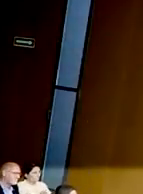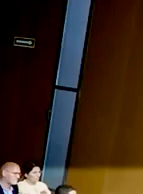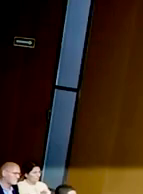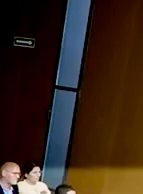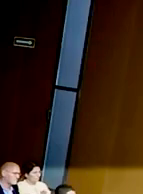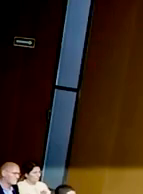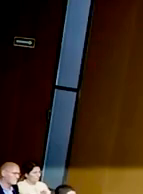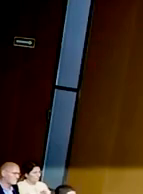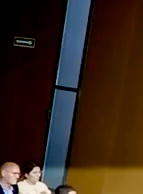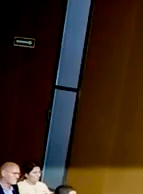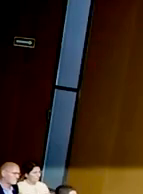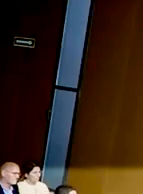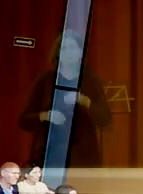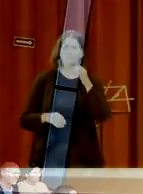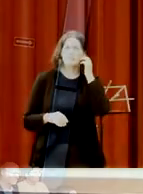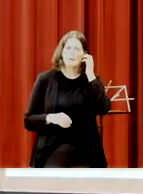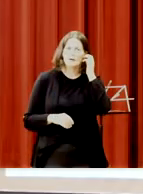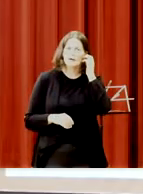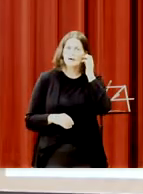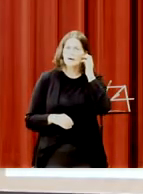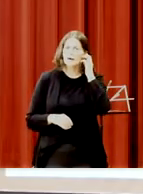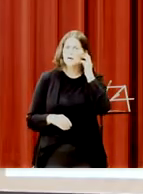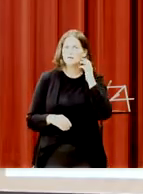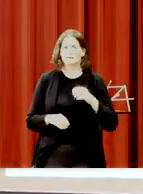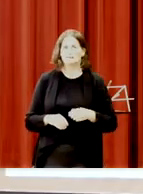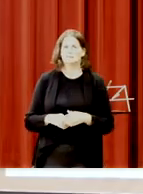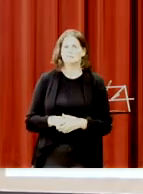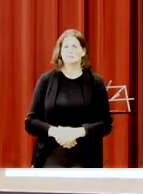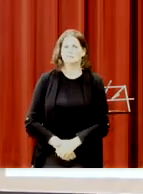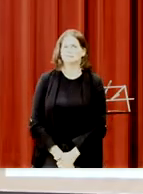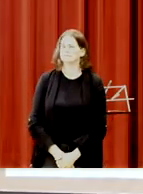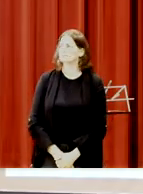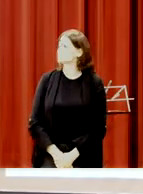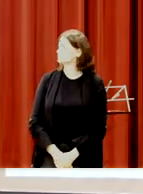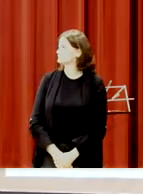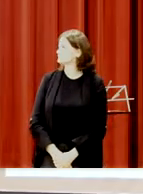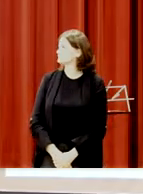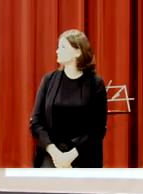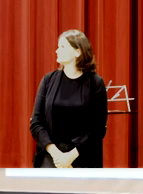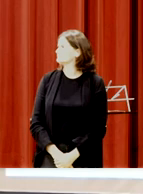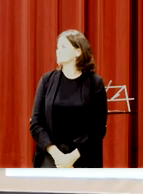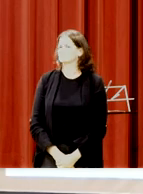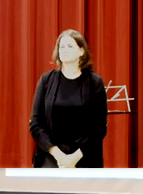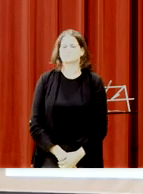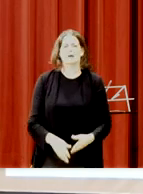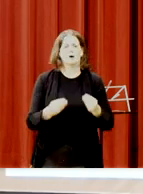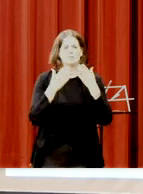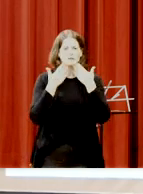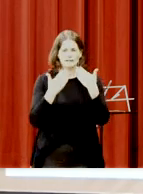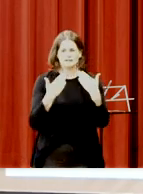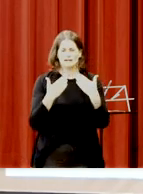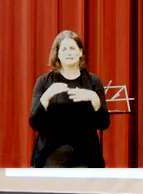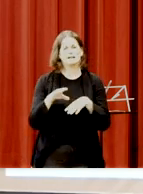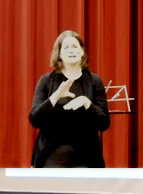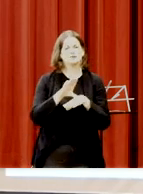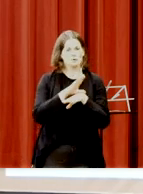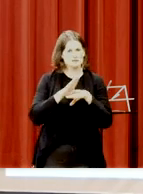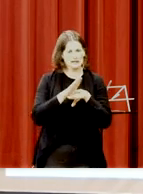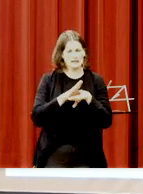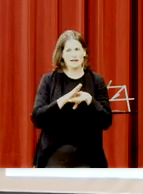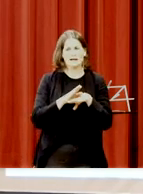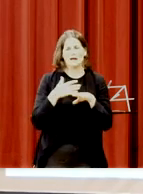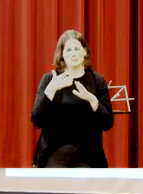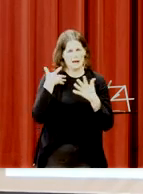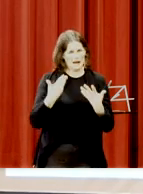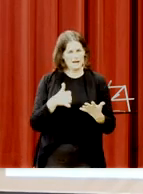Moltes gràcies, consellera, per les seves paraules. Encarem la recta final d'aquest acte institucional d'organització i d'inauguració del